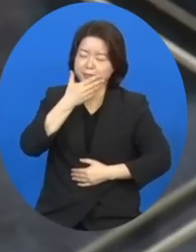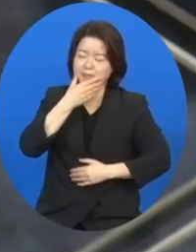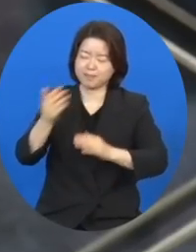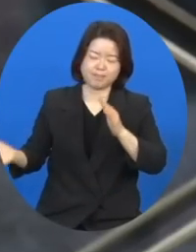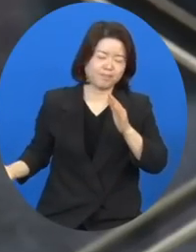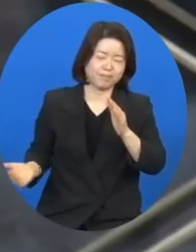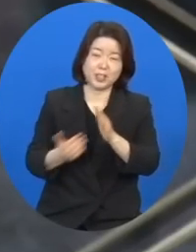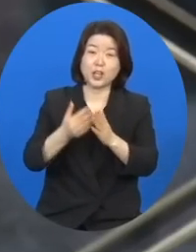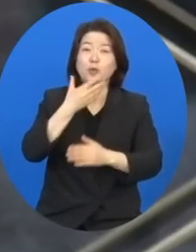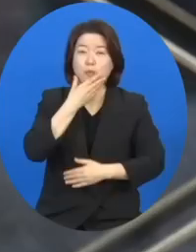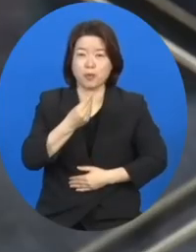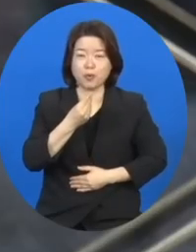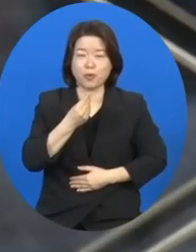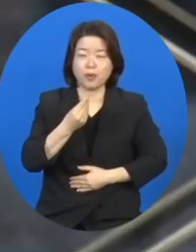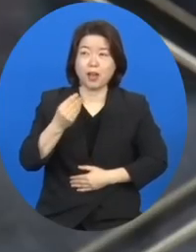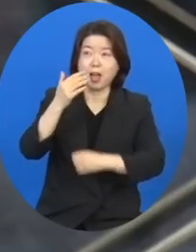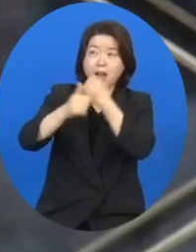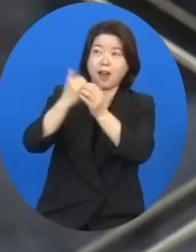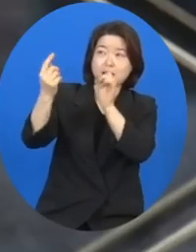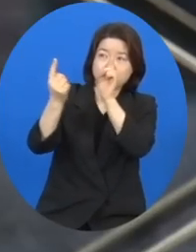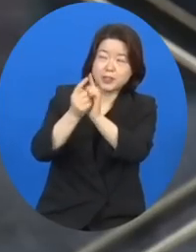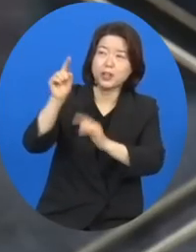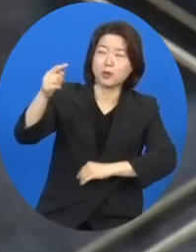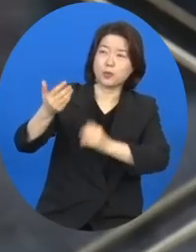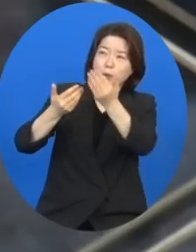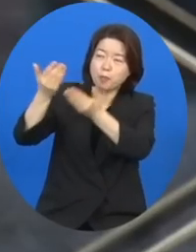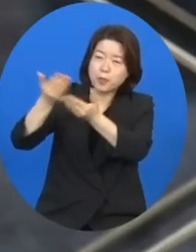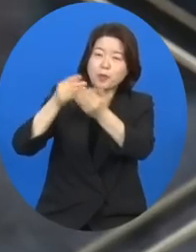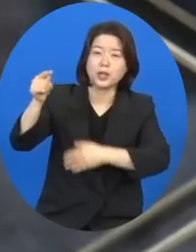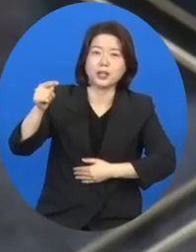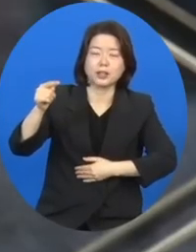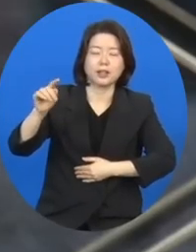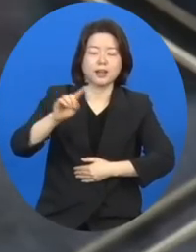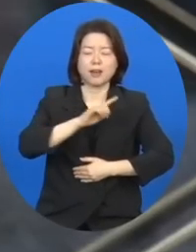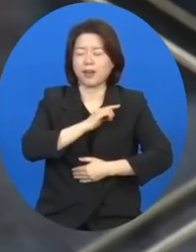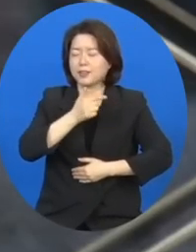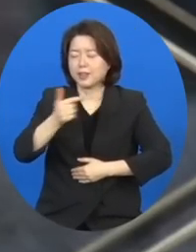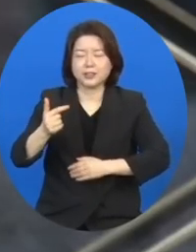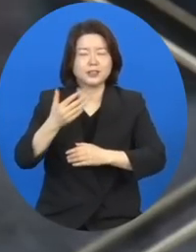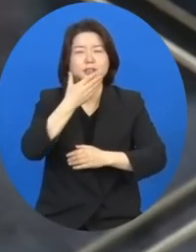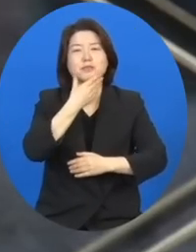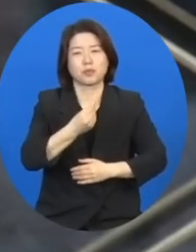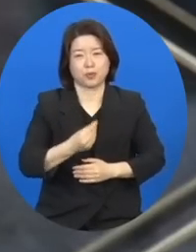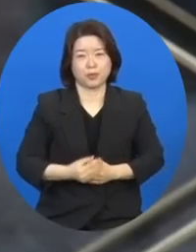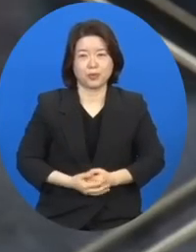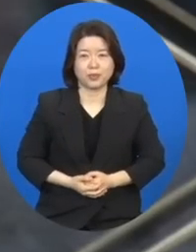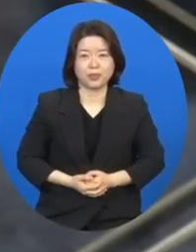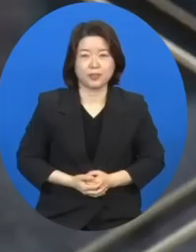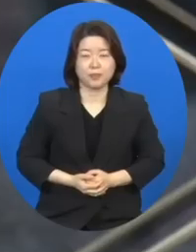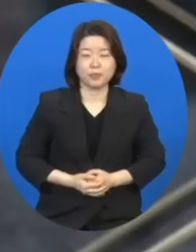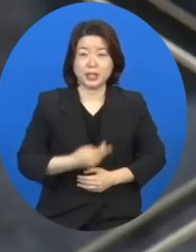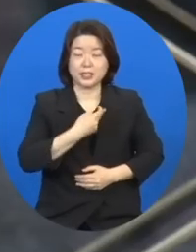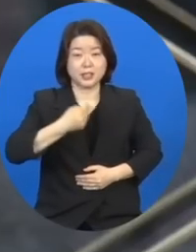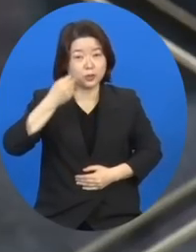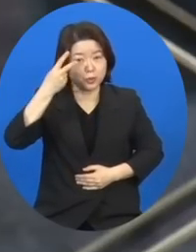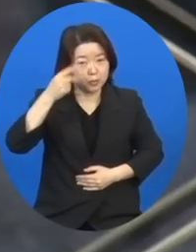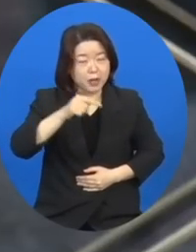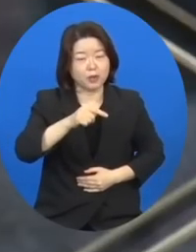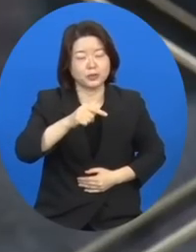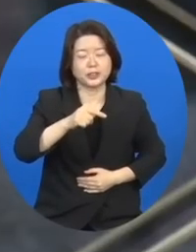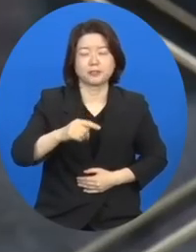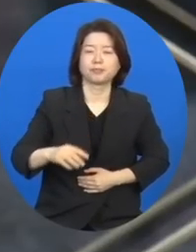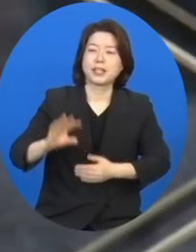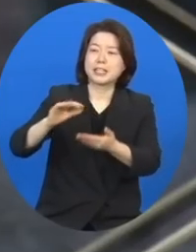만나고 그분과 교제하는 것이 가장 지구한 복이기 때문에 그렇습니다. 사도 바울은 그리스도를 아는